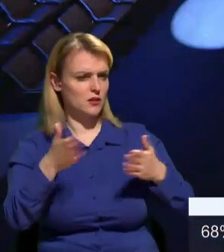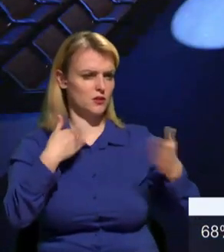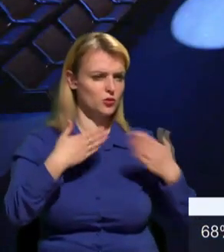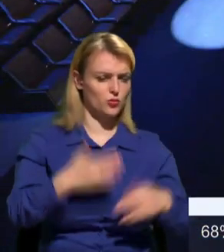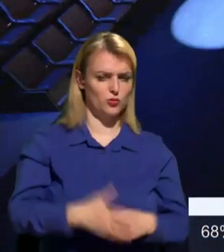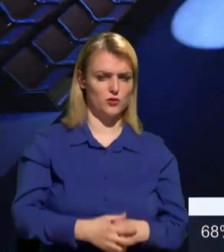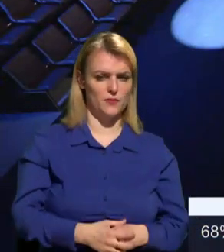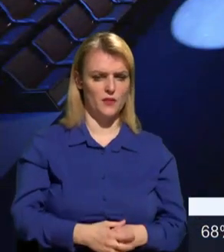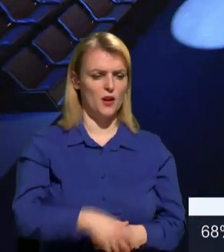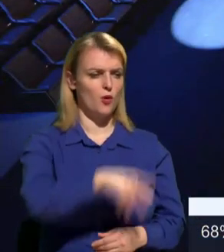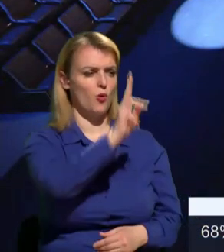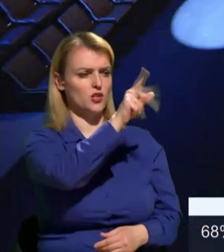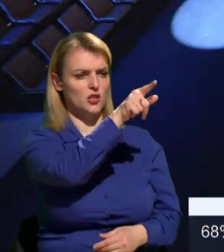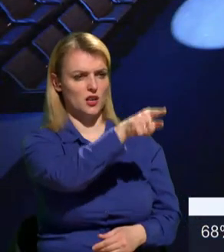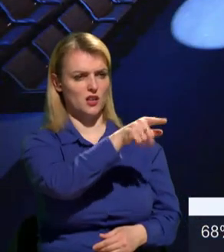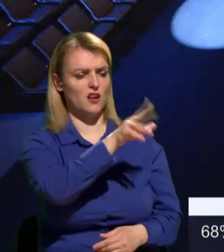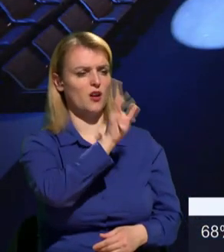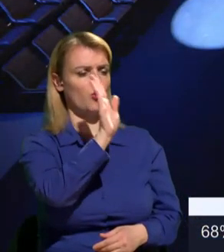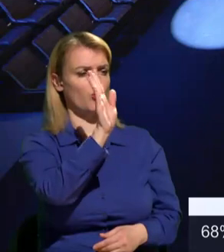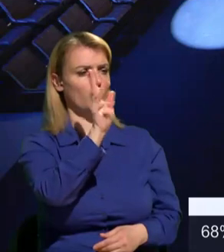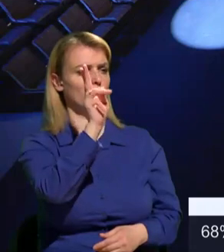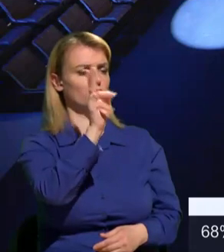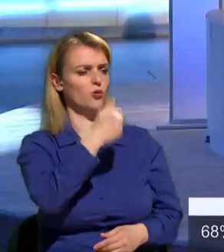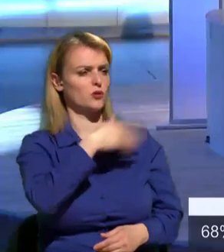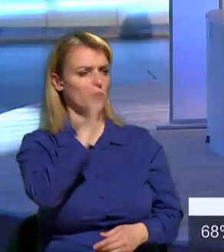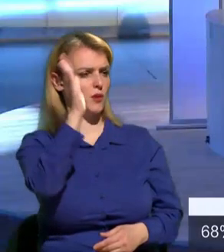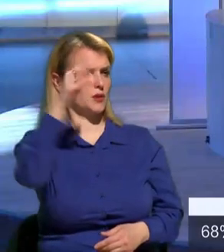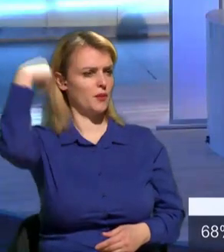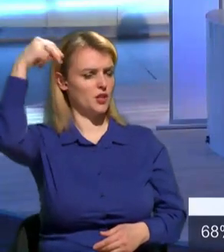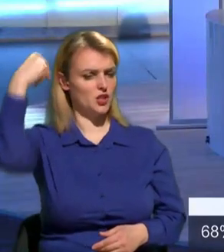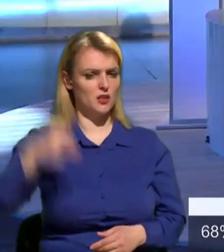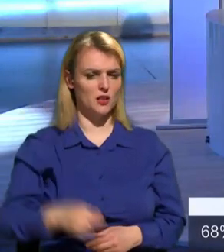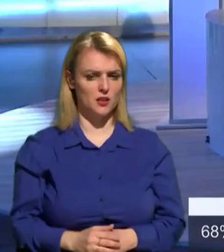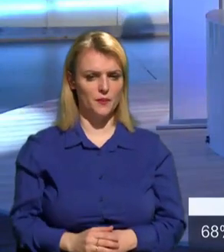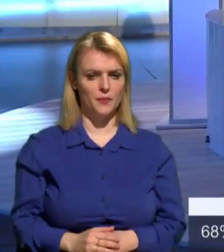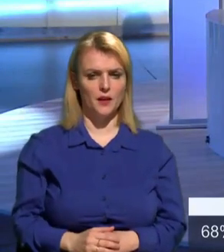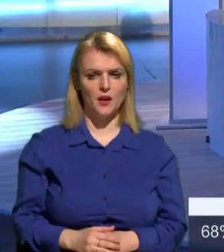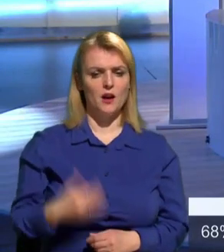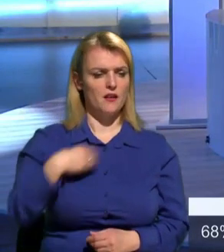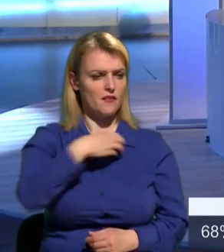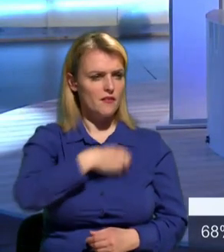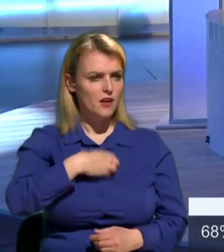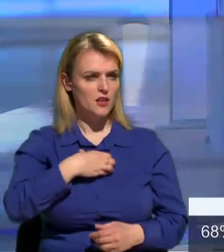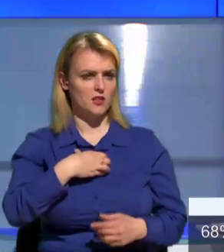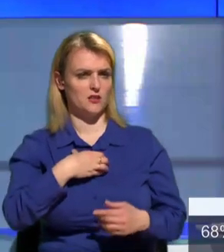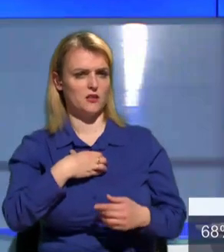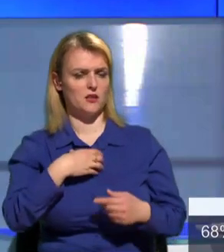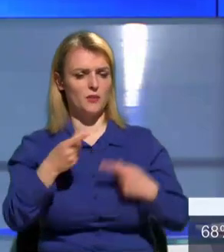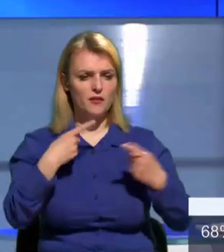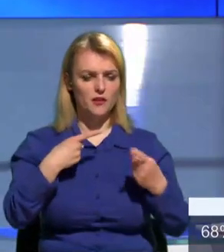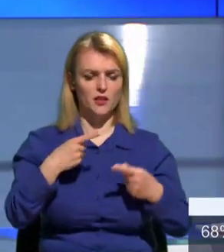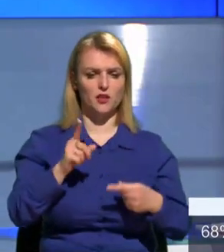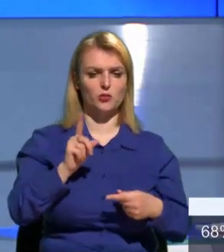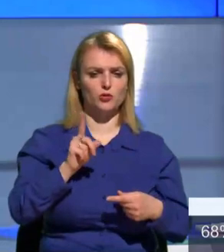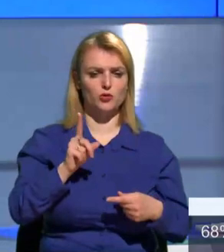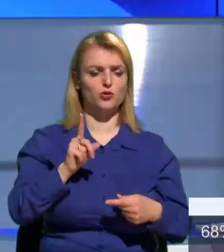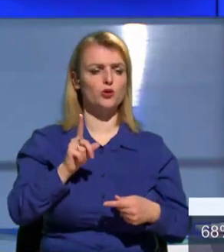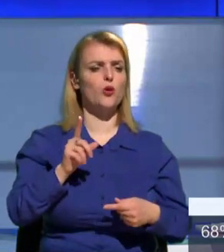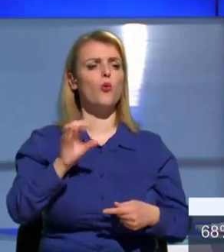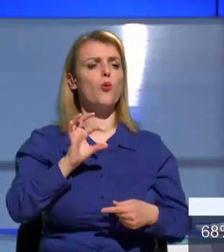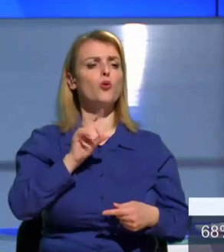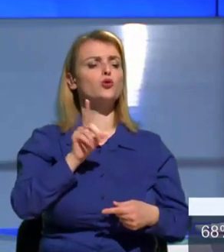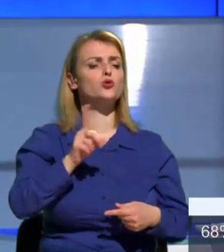cea care vrea să fie președinte Republicii Moldova, pentru că este important să discutăm despre ce așteaptă lumea, ce așteaptă oamenii. Să spunem